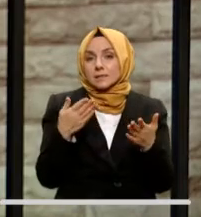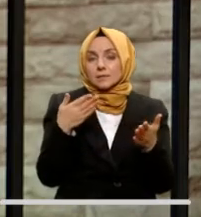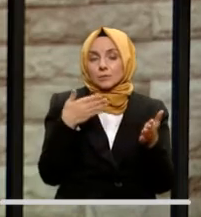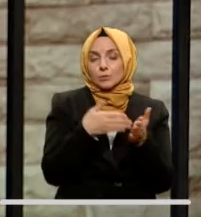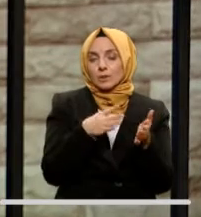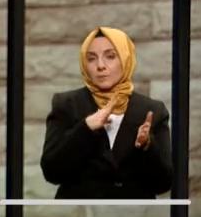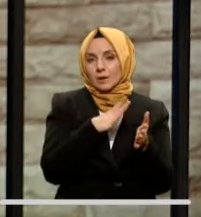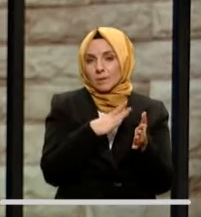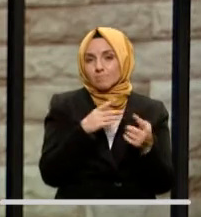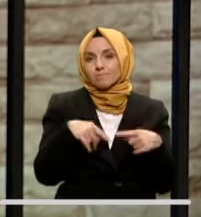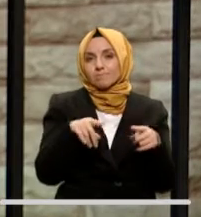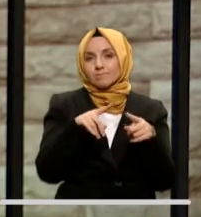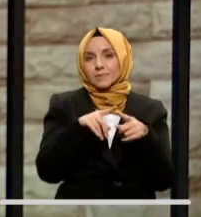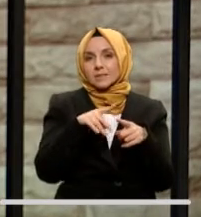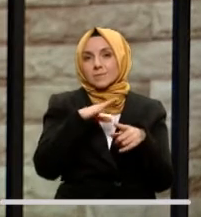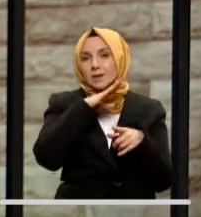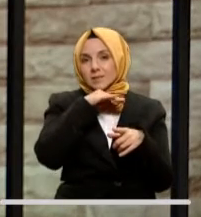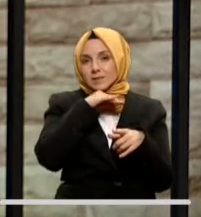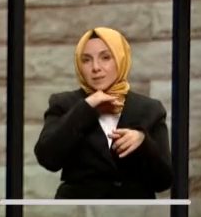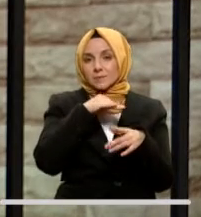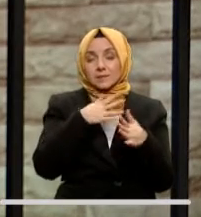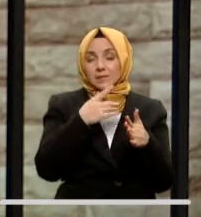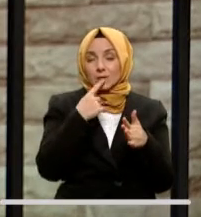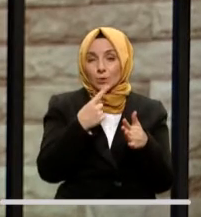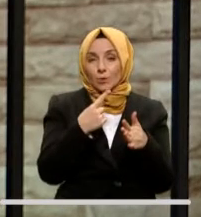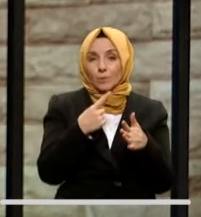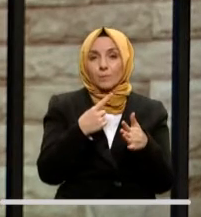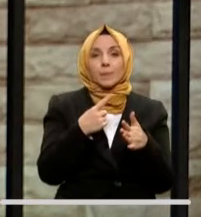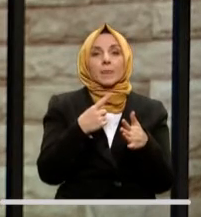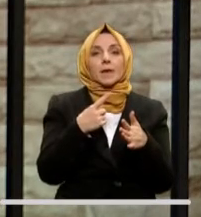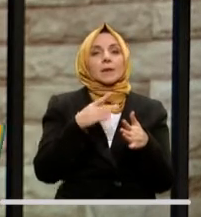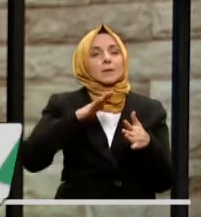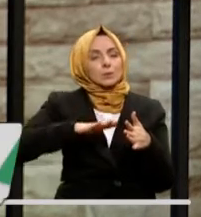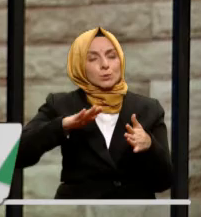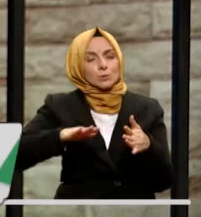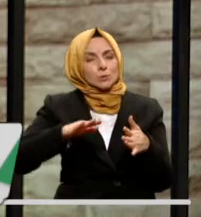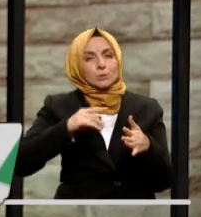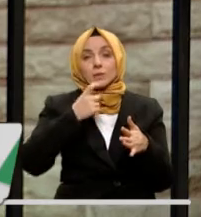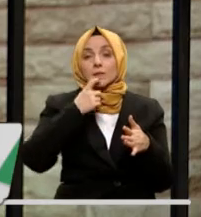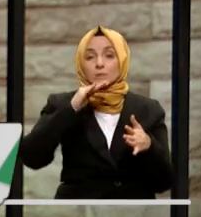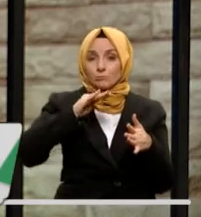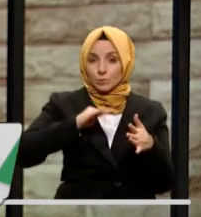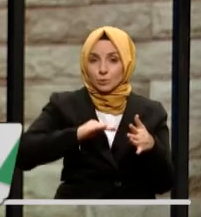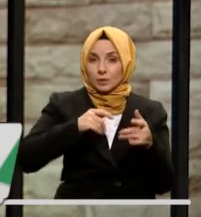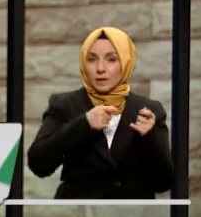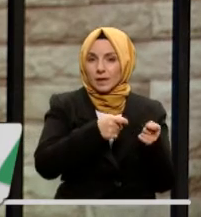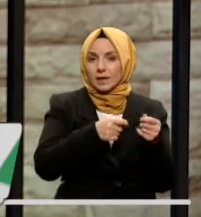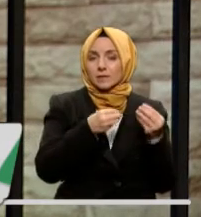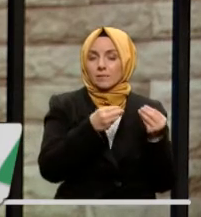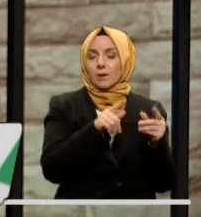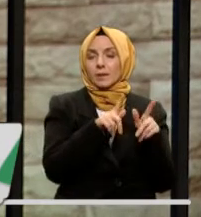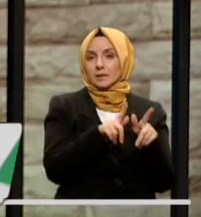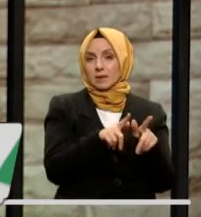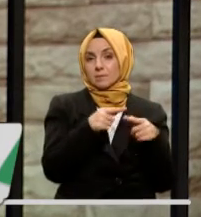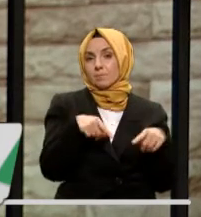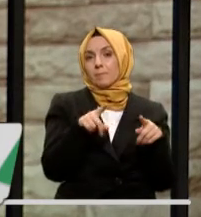atalarımız biliyorsunuz Ağaç yaşken eğilir derler yani çocuğu küçükken eğitmek lazım Biz